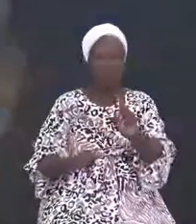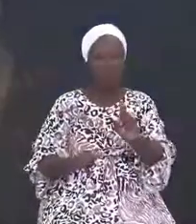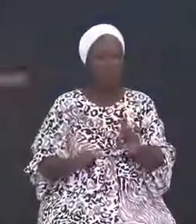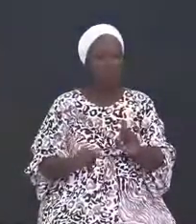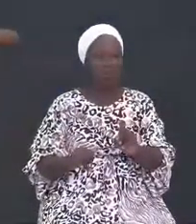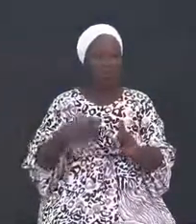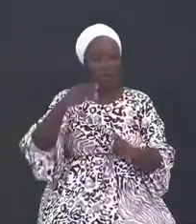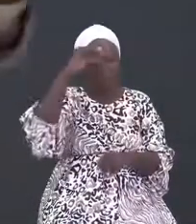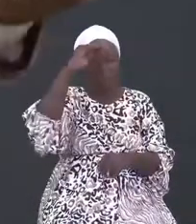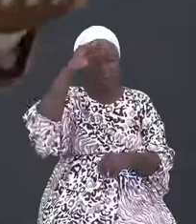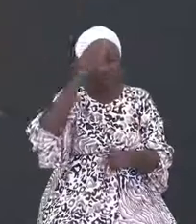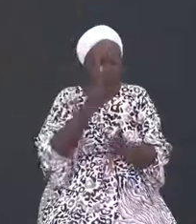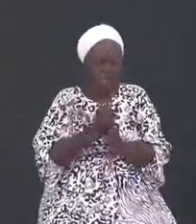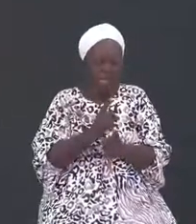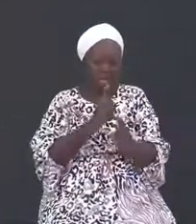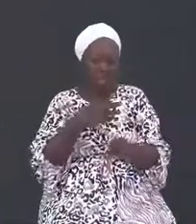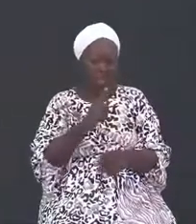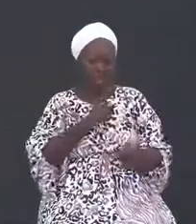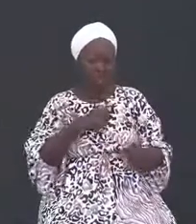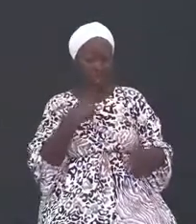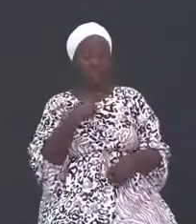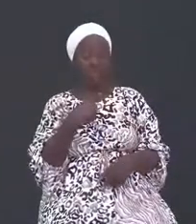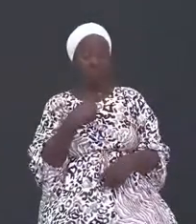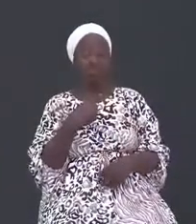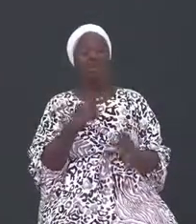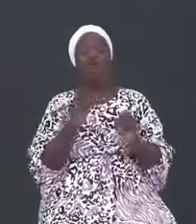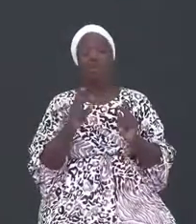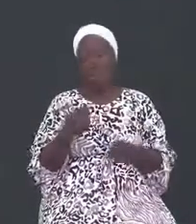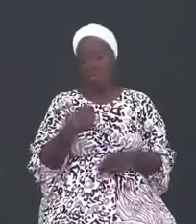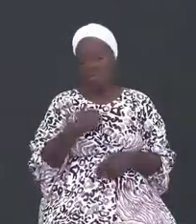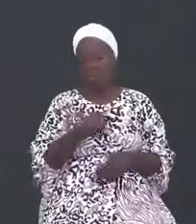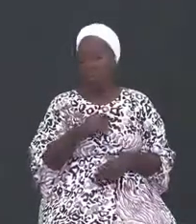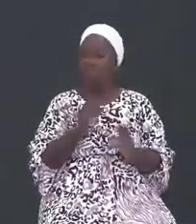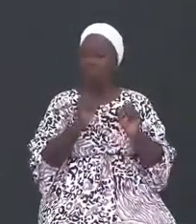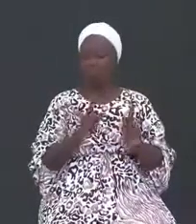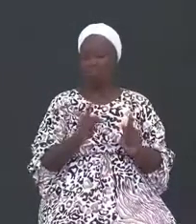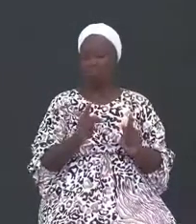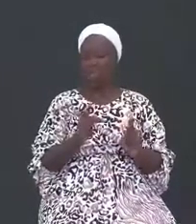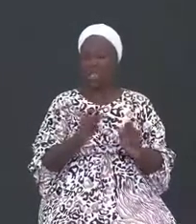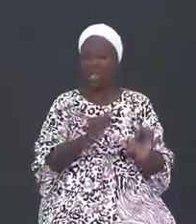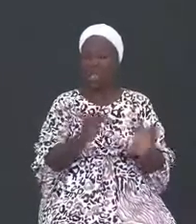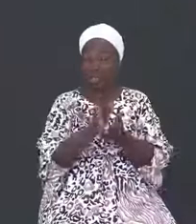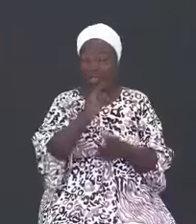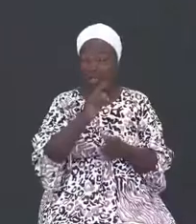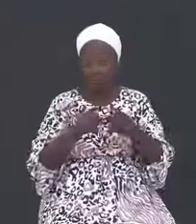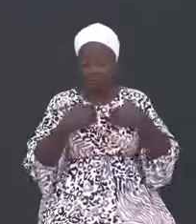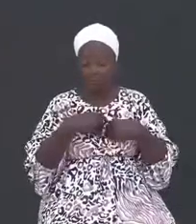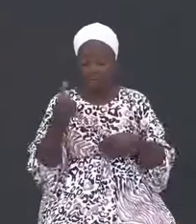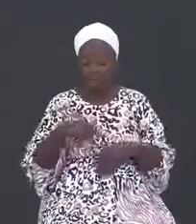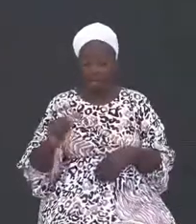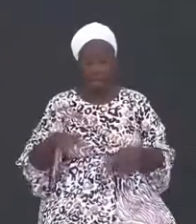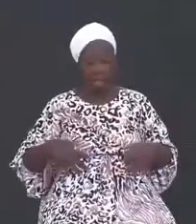Il, en répondant de façon superficielle au Seigneur, dit, tout va bien. Si c'est ce qu'il faut pour avoir la vie éternelle, je l'ai déjà.